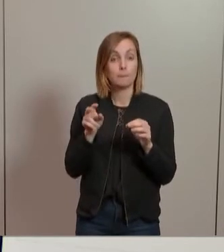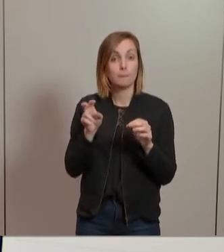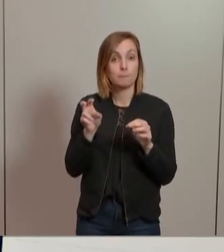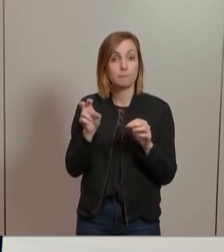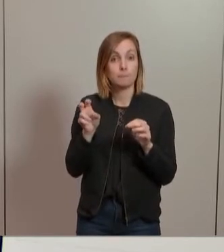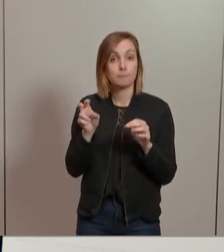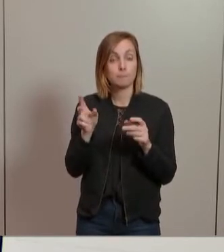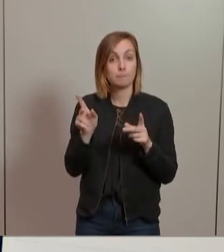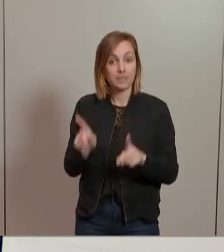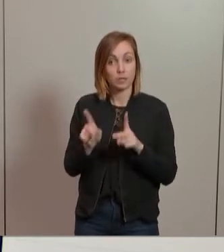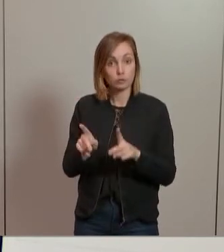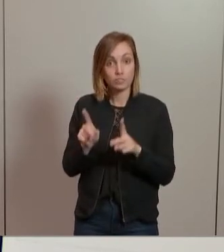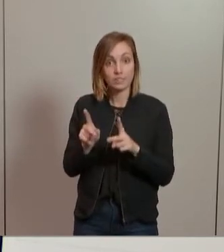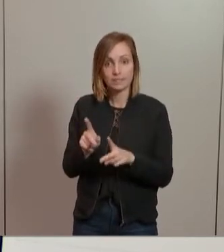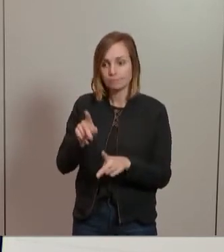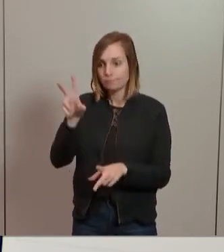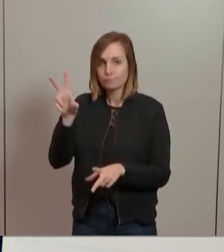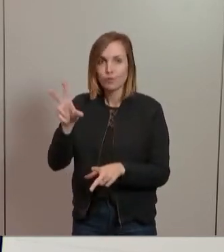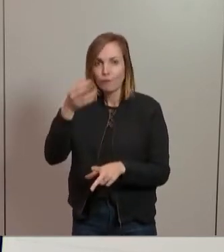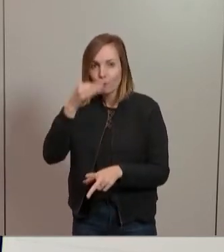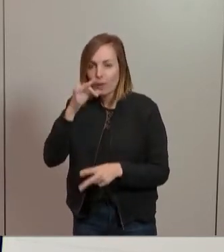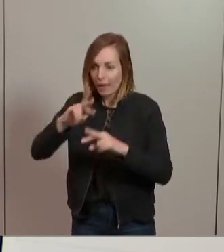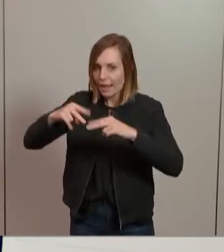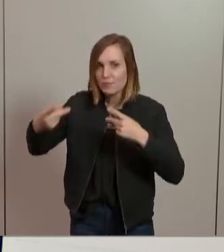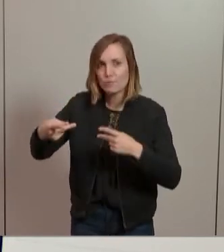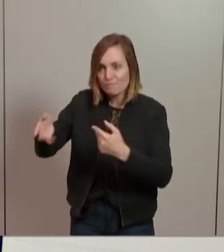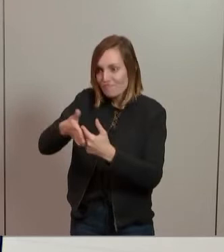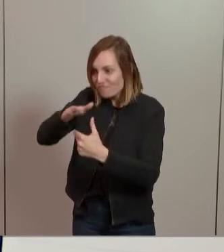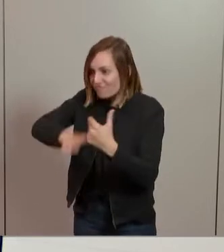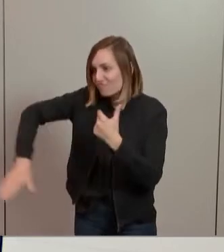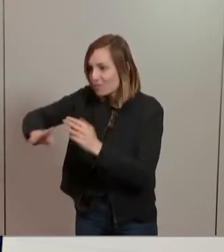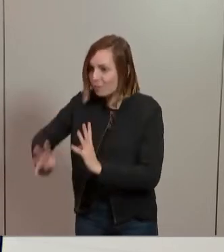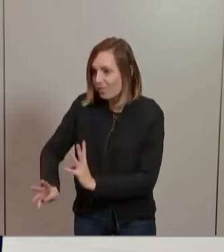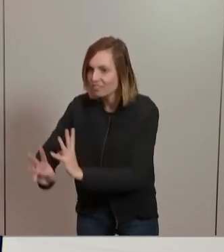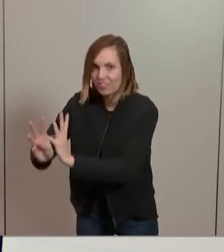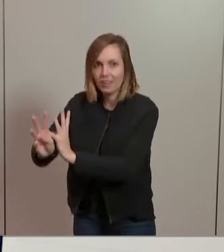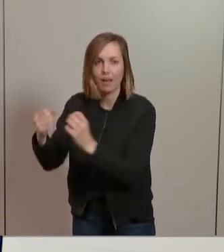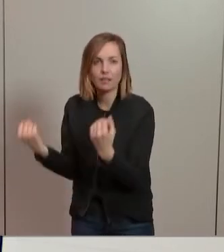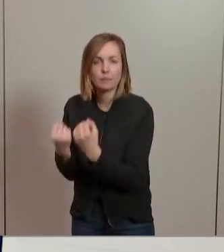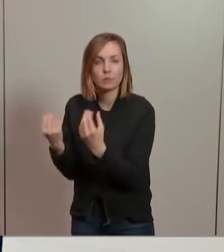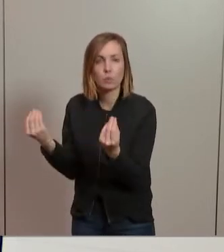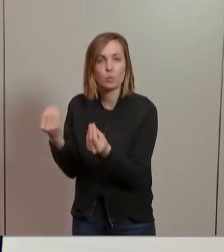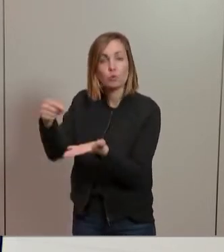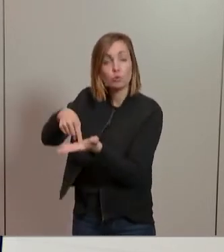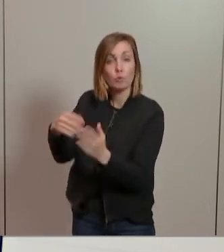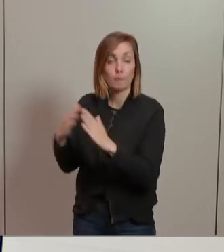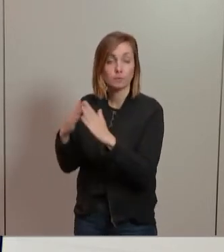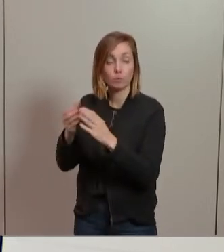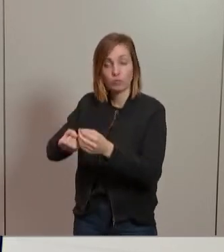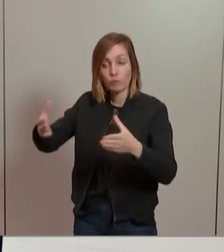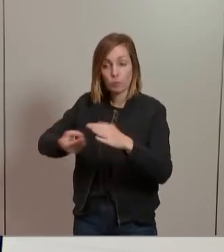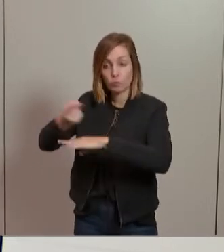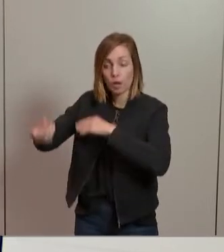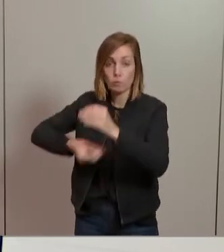fruits et légumes locaux du potager. Ces animations peuvent avoir lieu soit dans la Maison du développement durable ou dans